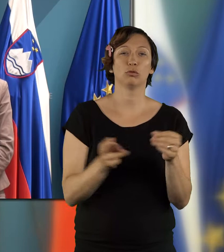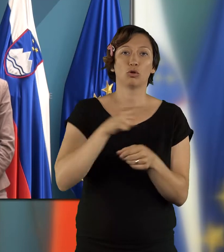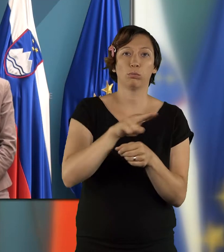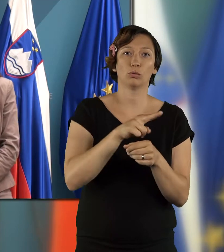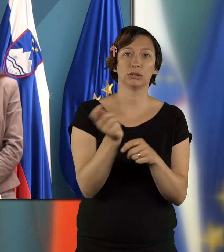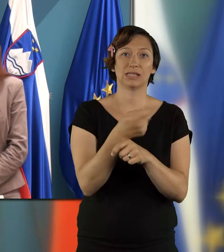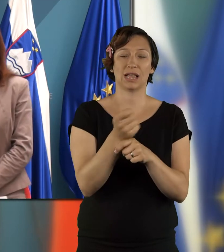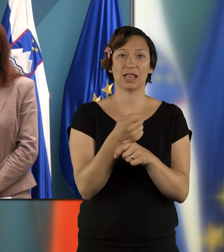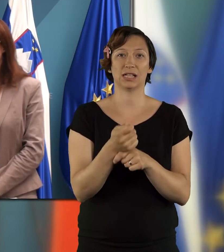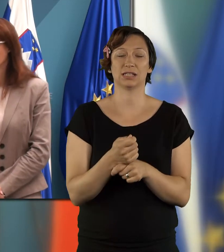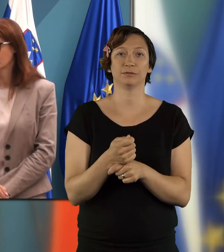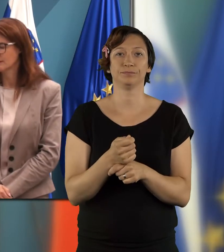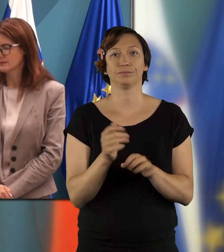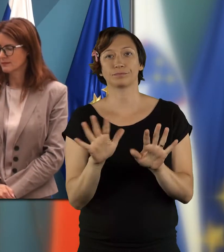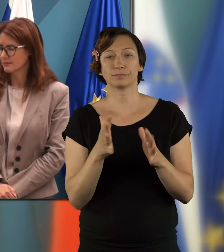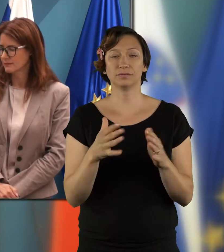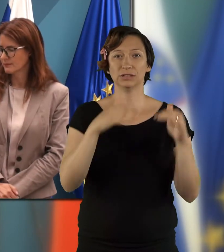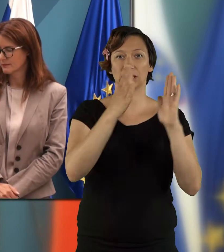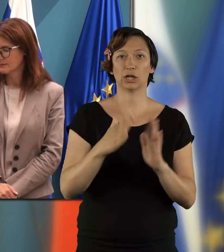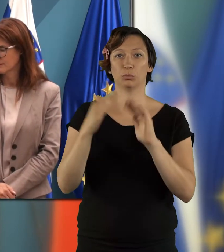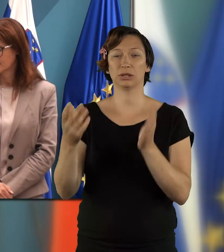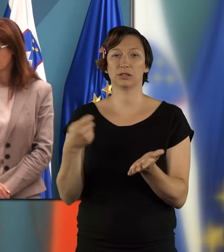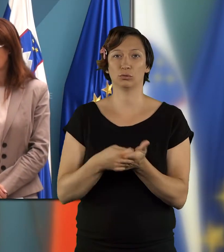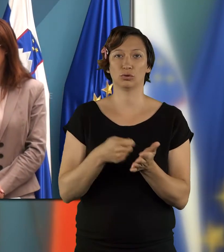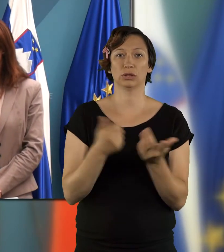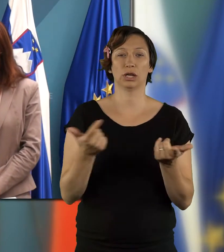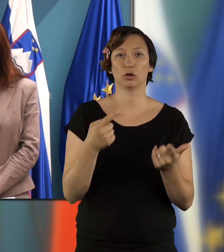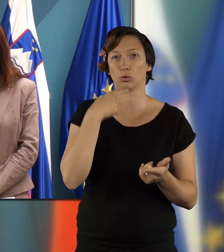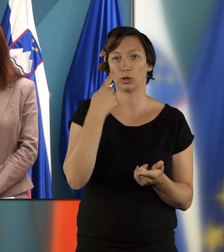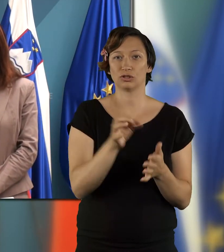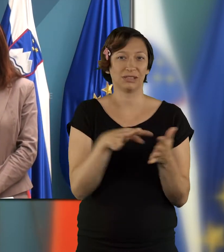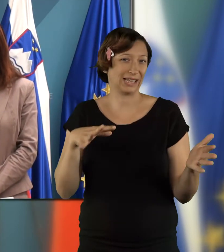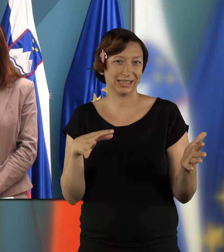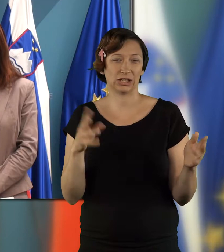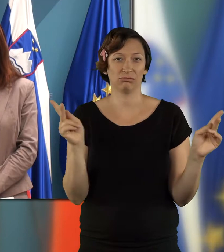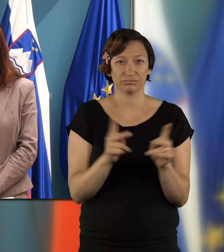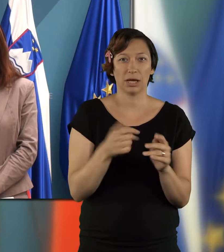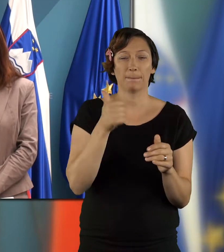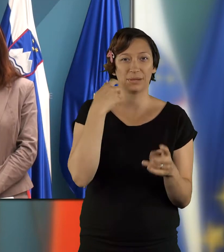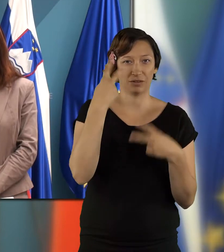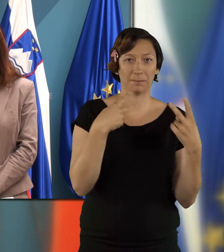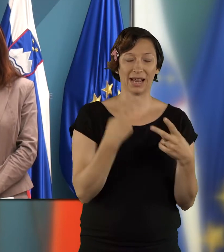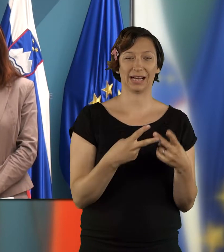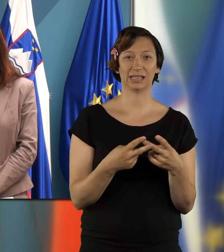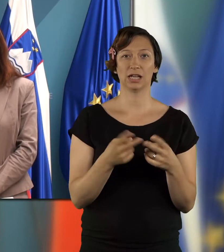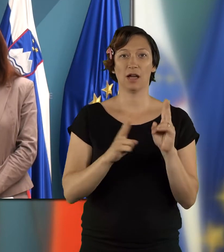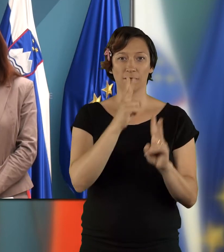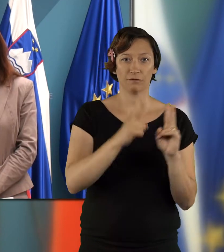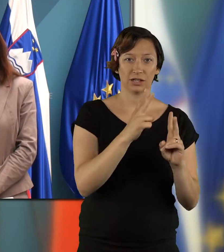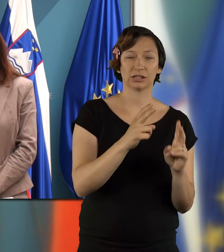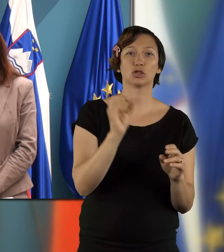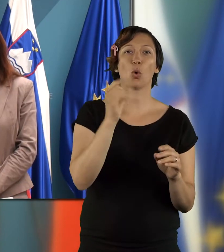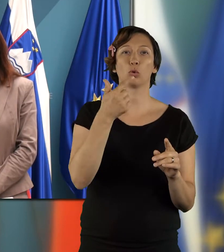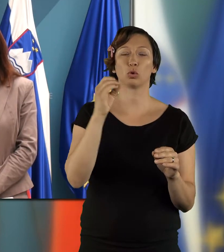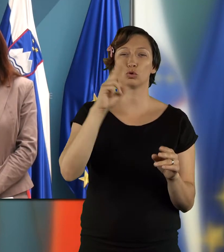dopolnilnih sanacij. Nekaj objektov so ocenili, lahko rečem zdaj na hitro s tistim prvim pregledom, tako vrtec